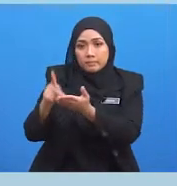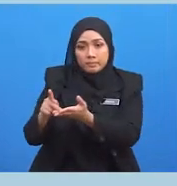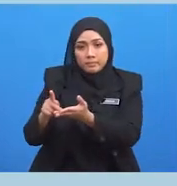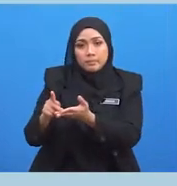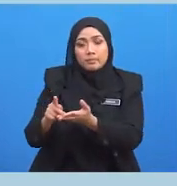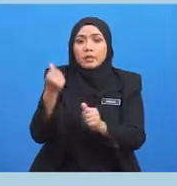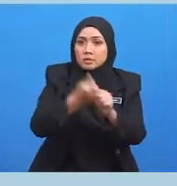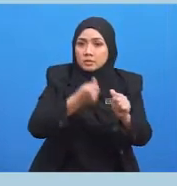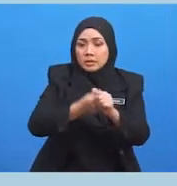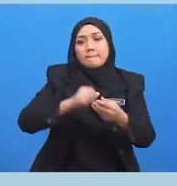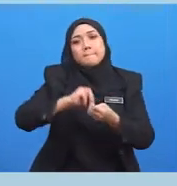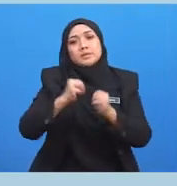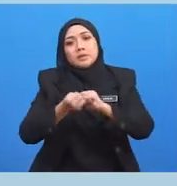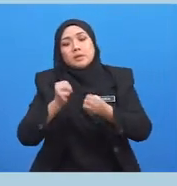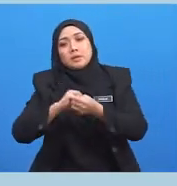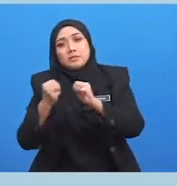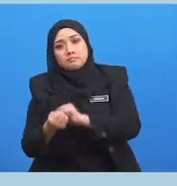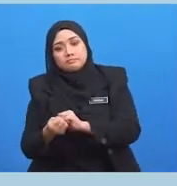bagi setiap masalah.